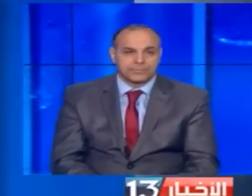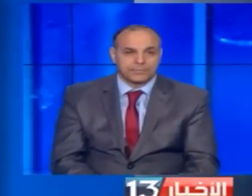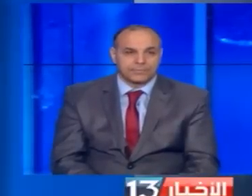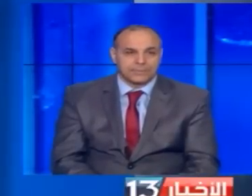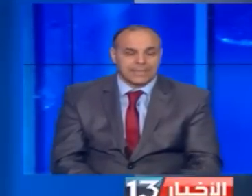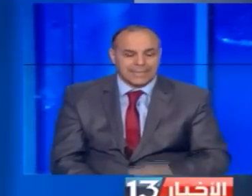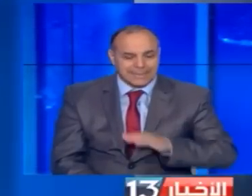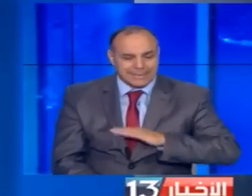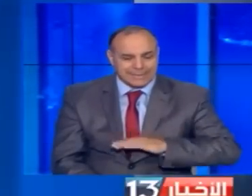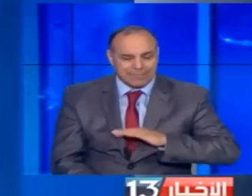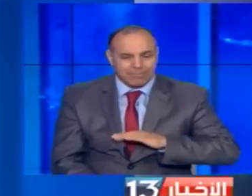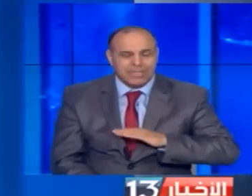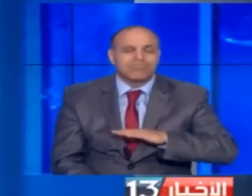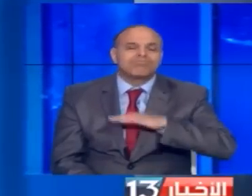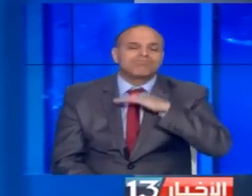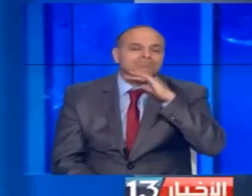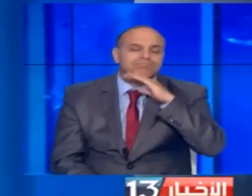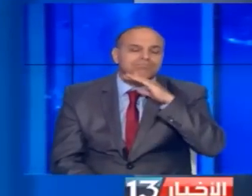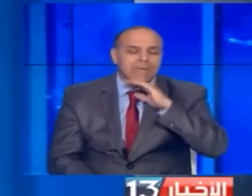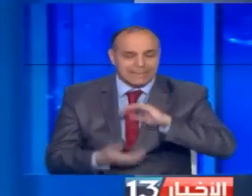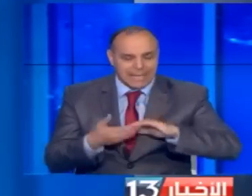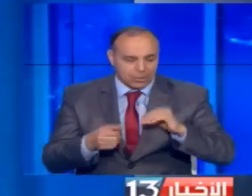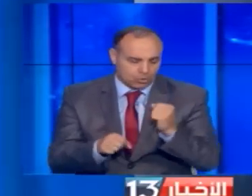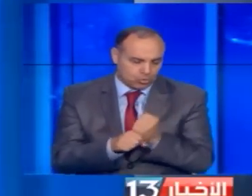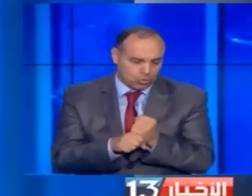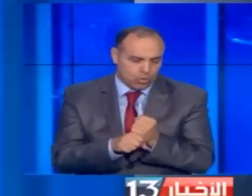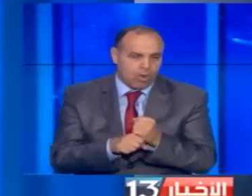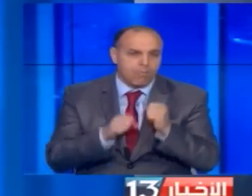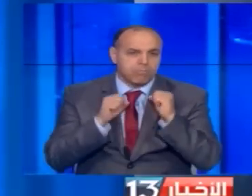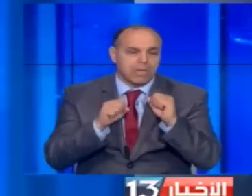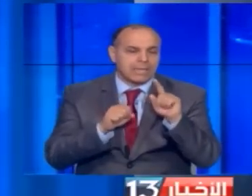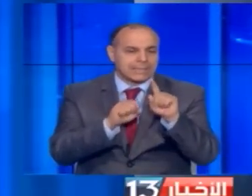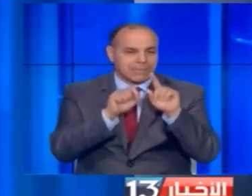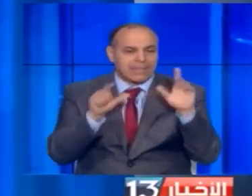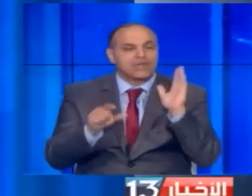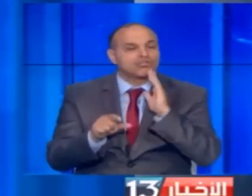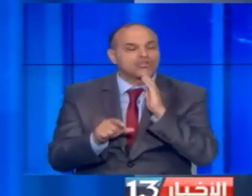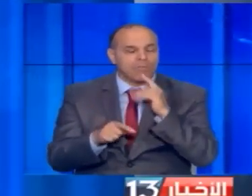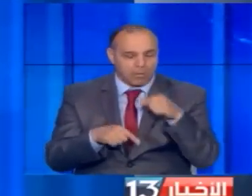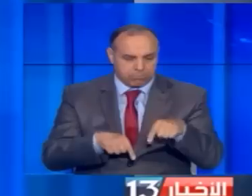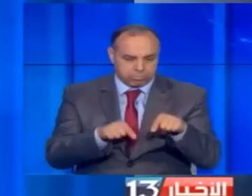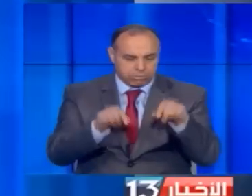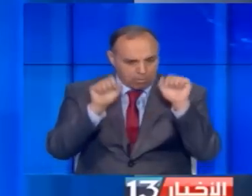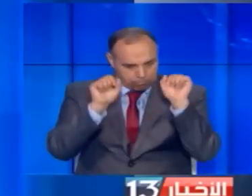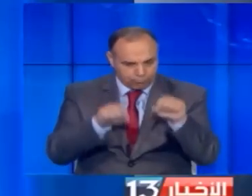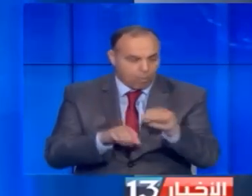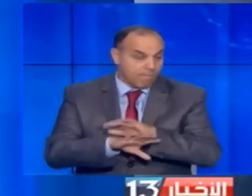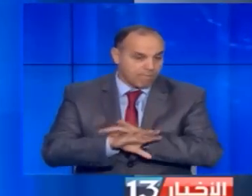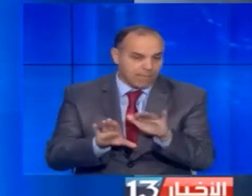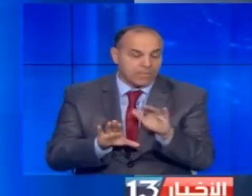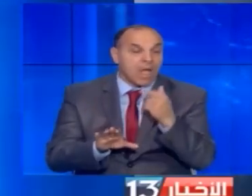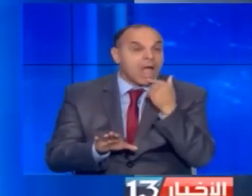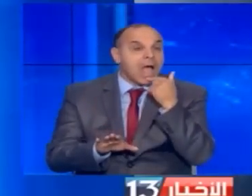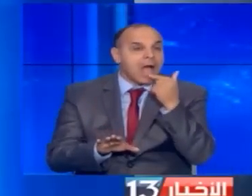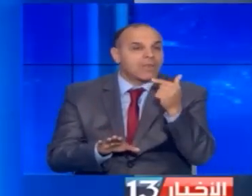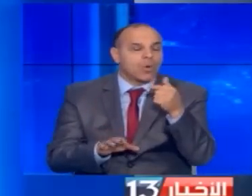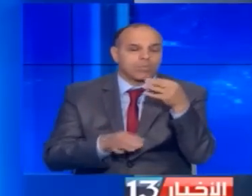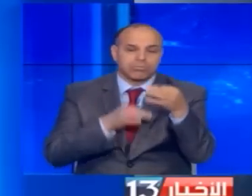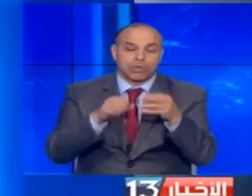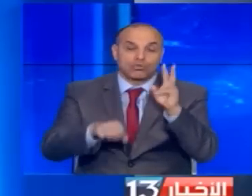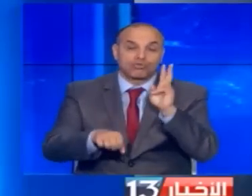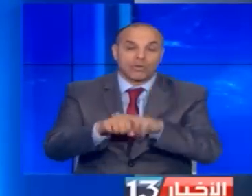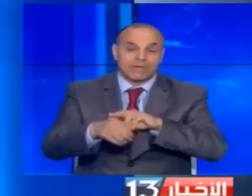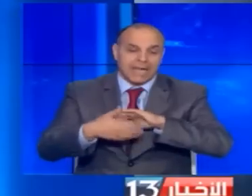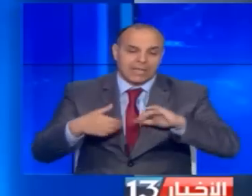صبر الاتحاد العام التونسي للشغل نفذ، وإضراب 17 من جانفي القادم سينفذ. هذا ما جاء على لسان أمين